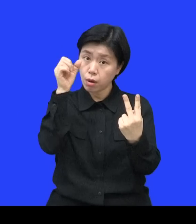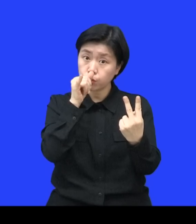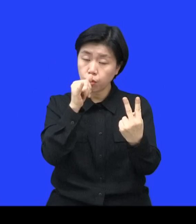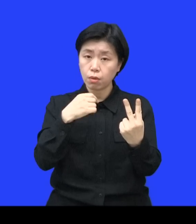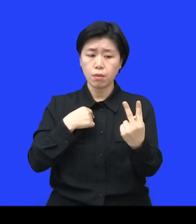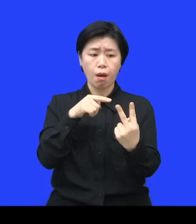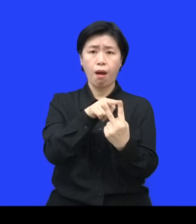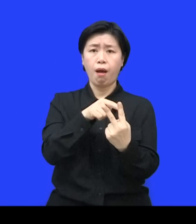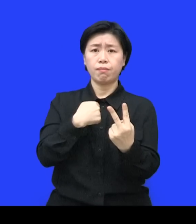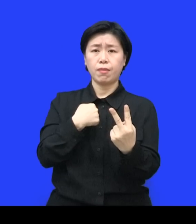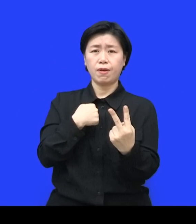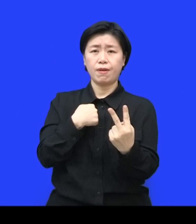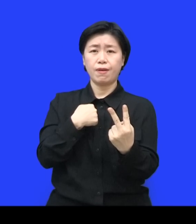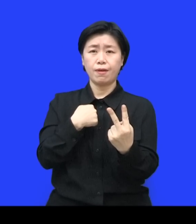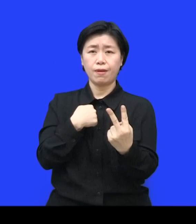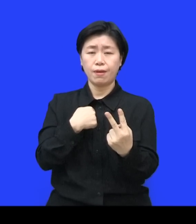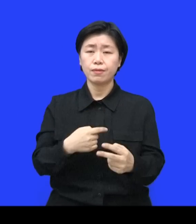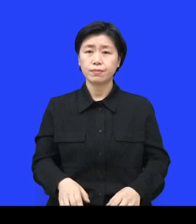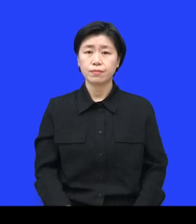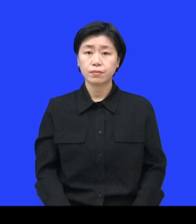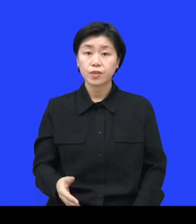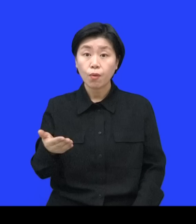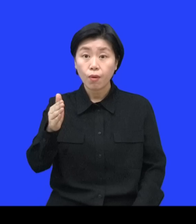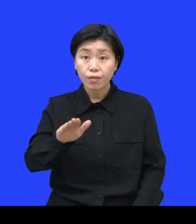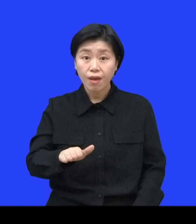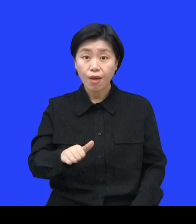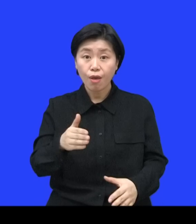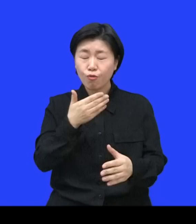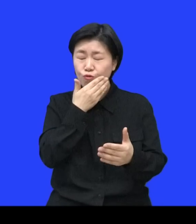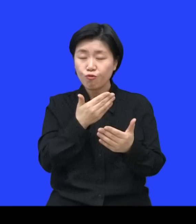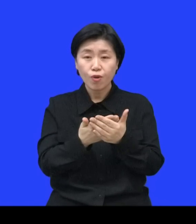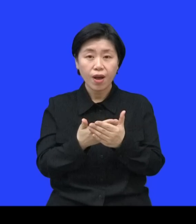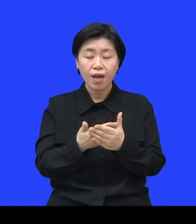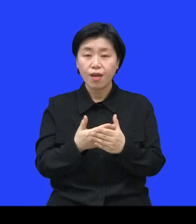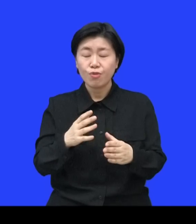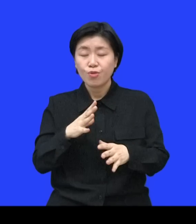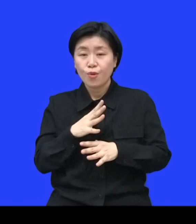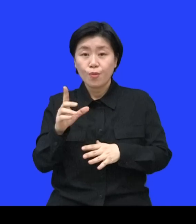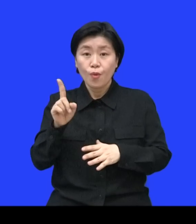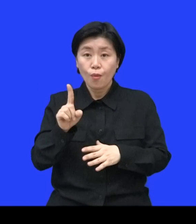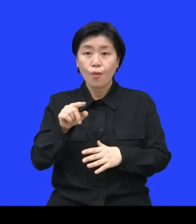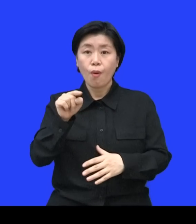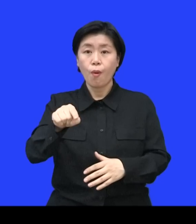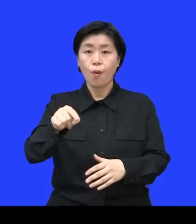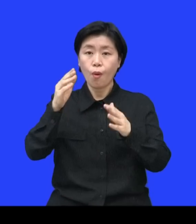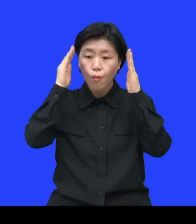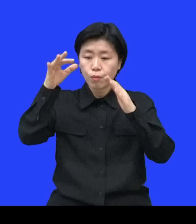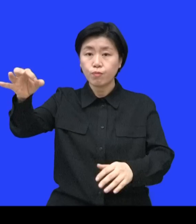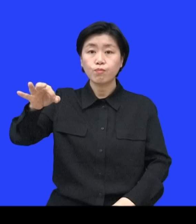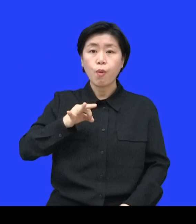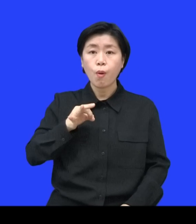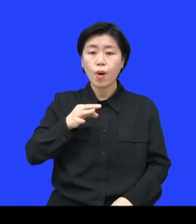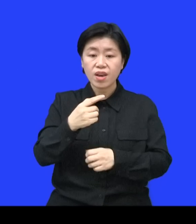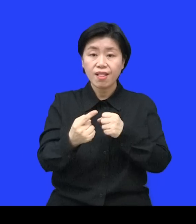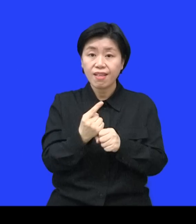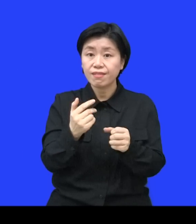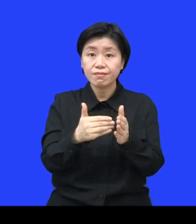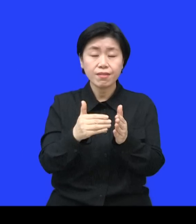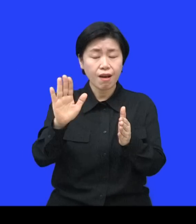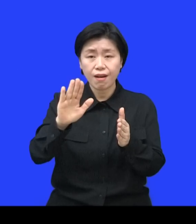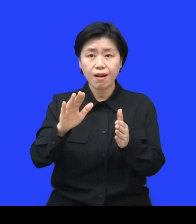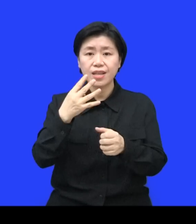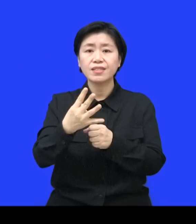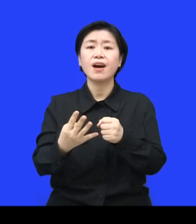장학금 뭐 이제 줍니다. 예. 보니까 4년 전액 장학금을 받았다는